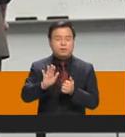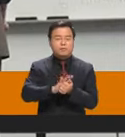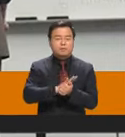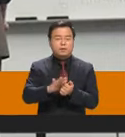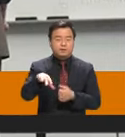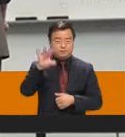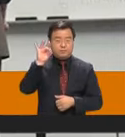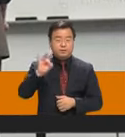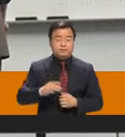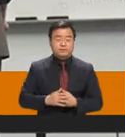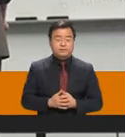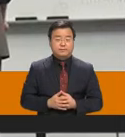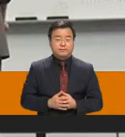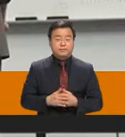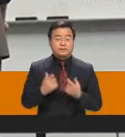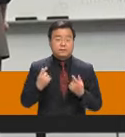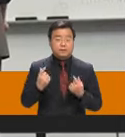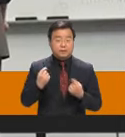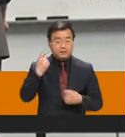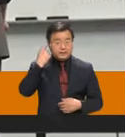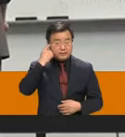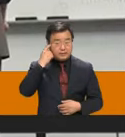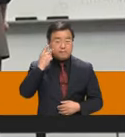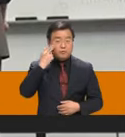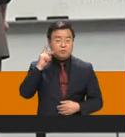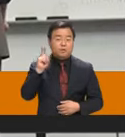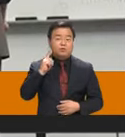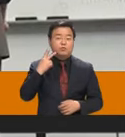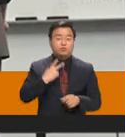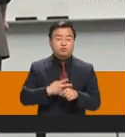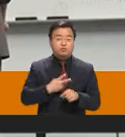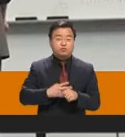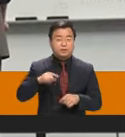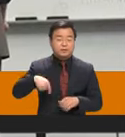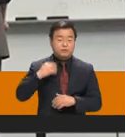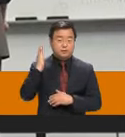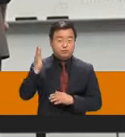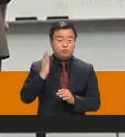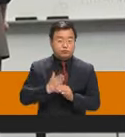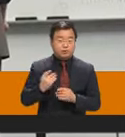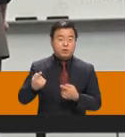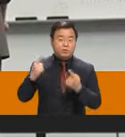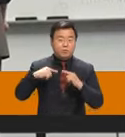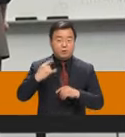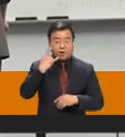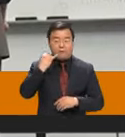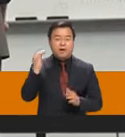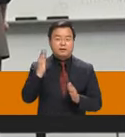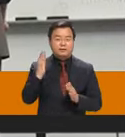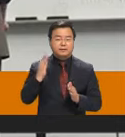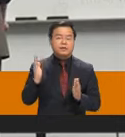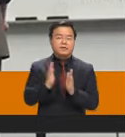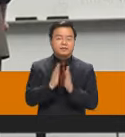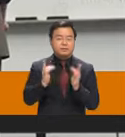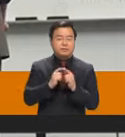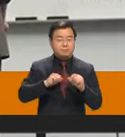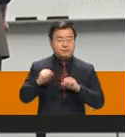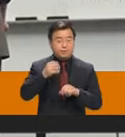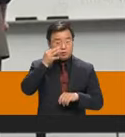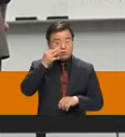배려가 우선이겠죠. 이런 정신을 미국의 한 교수가 자신의 수업에 들어온 엄마 학생에게 몸소 실천했다고